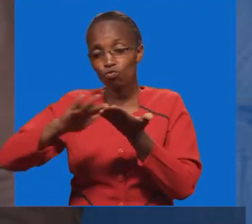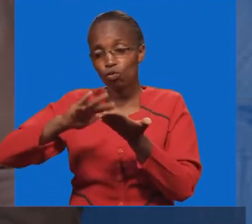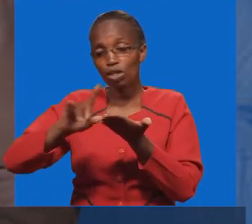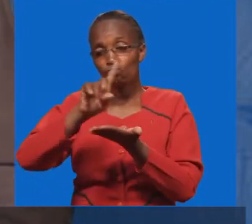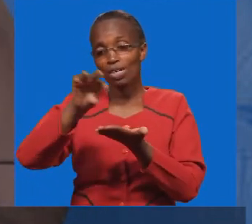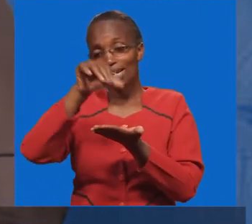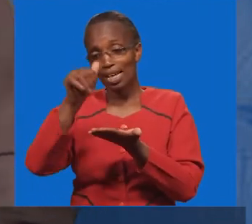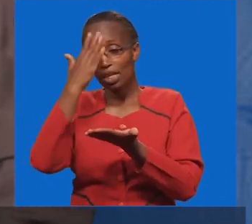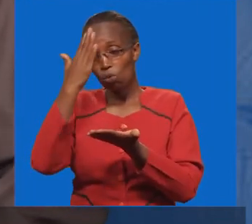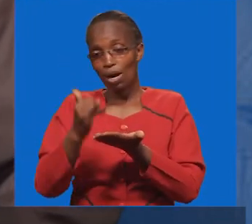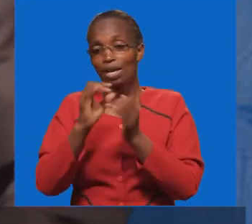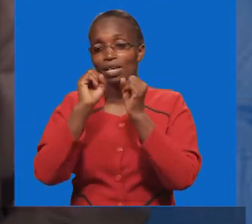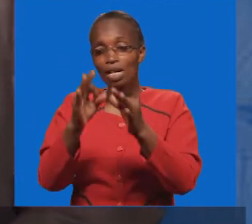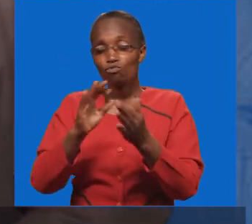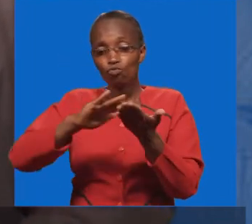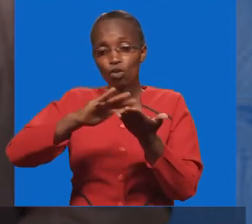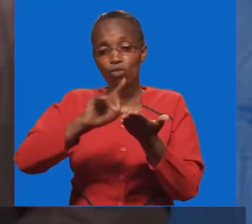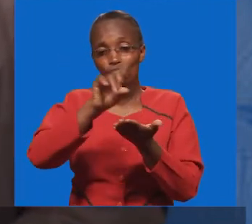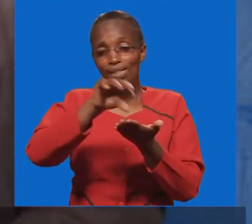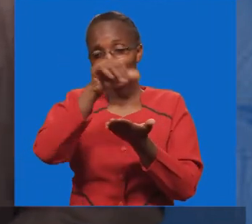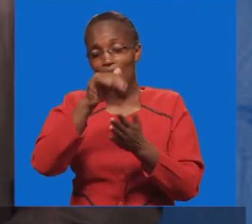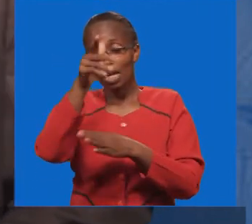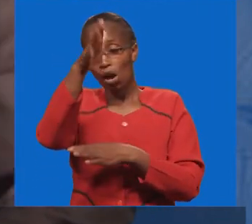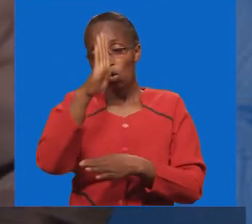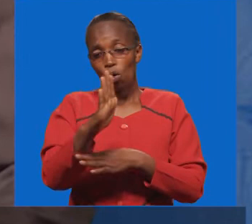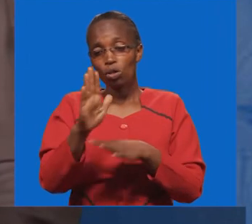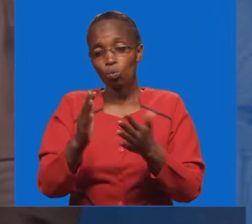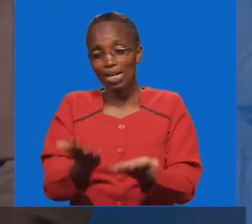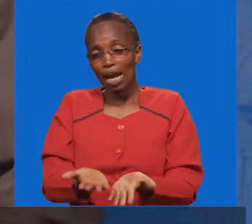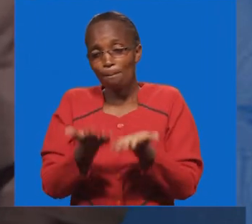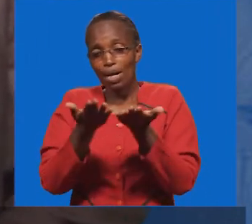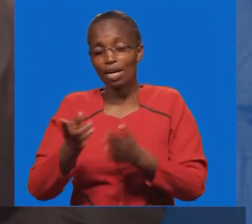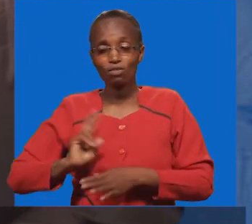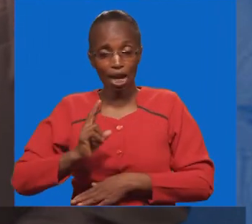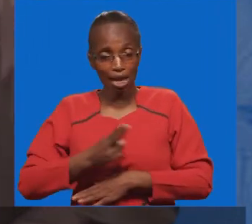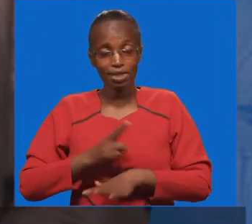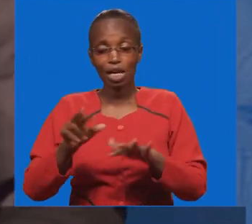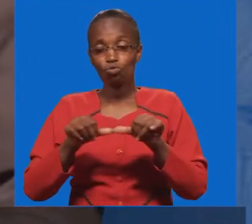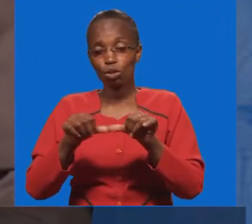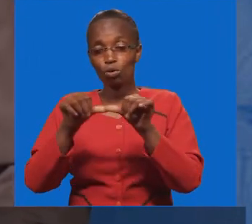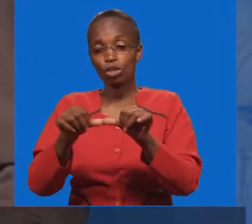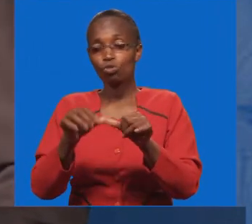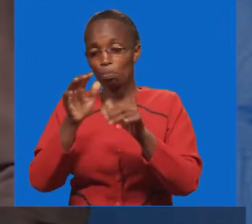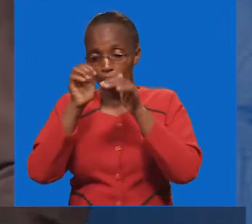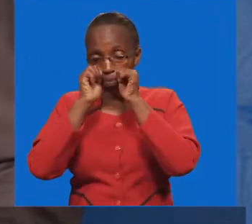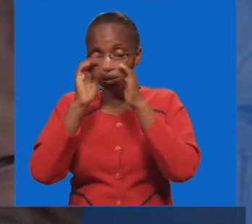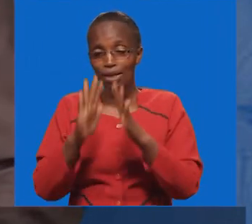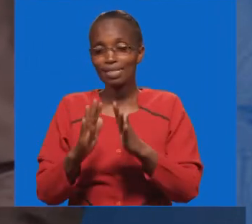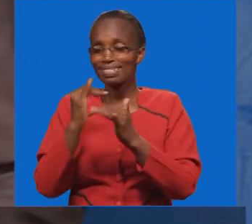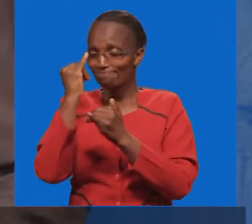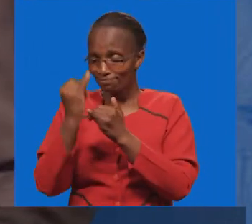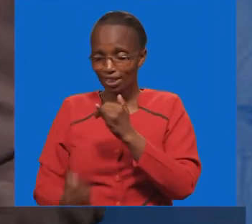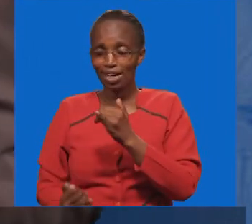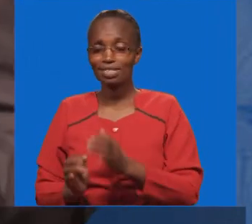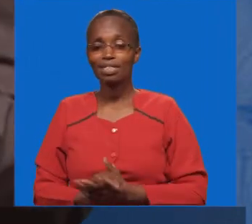one another. Ni vizuri kuweza kusameheana, maana tukisameheana Mungu atazidi na kutuinua, atazidi na kutupeleka mbali